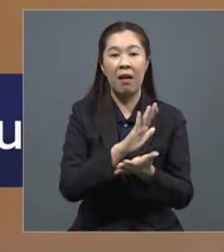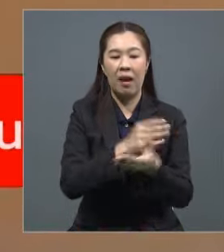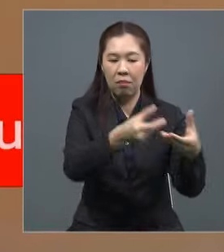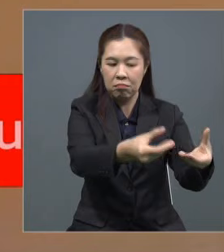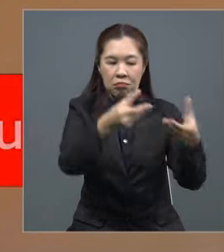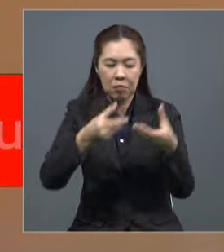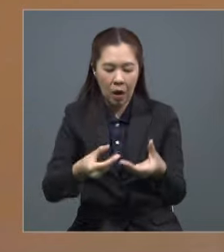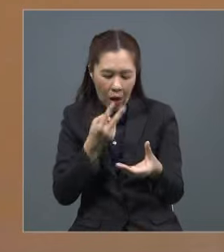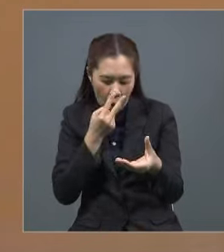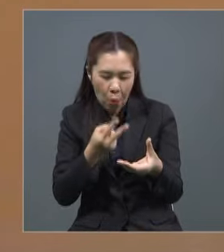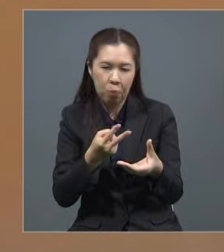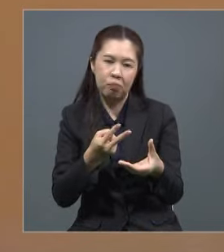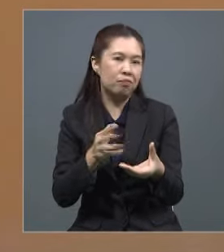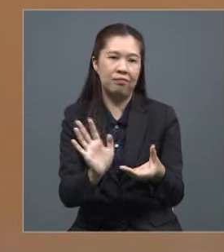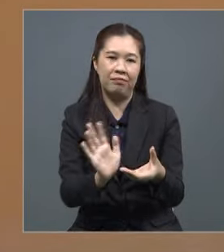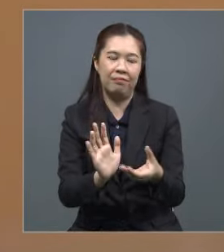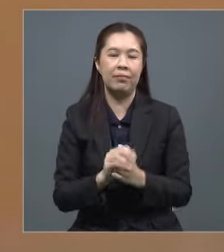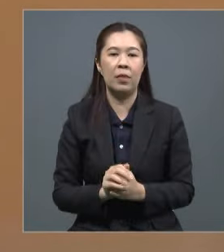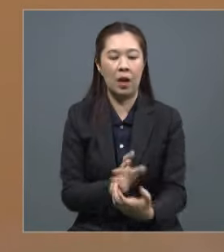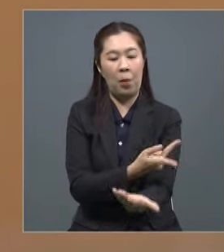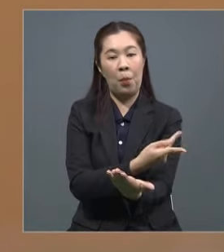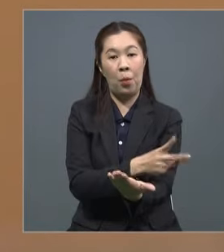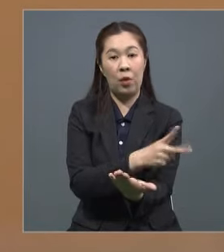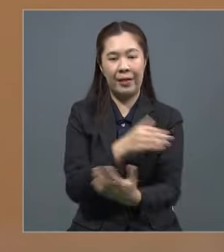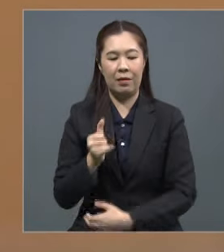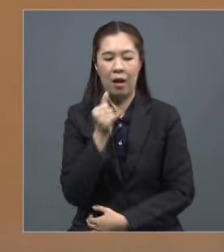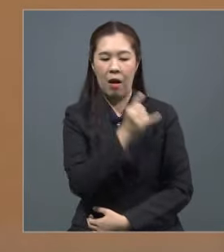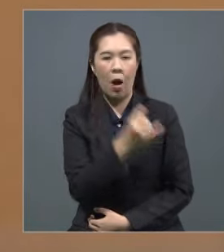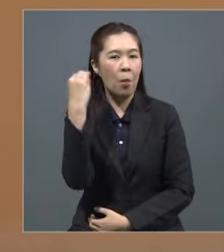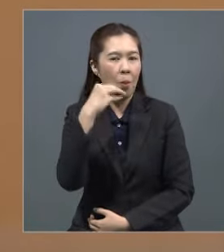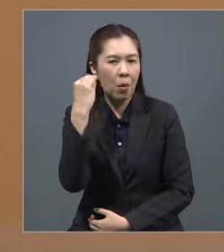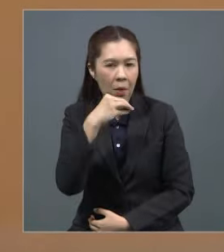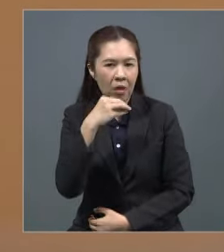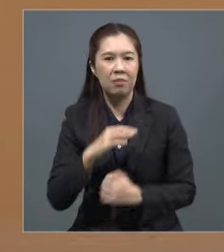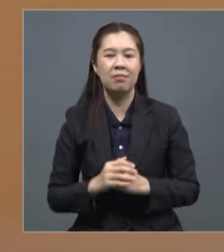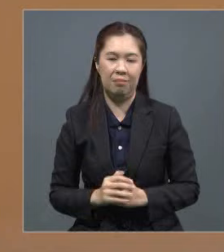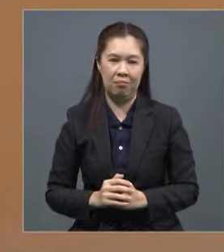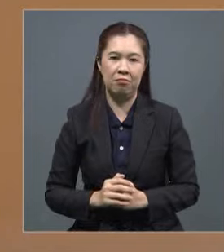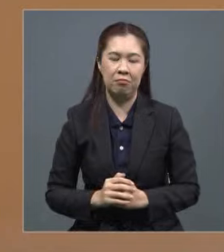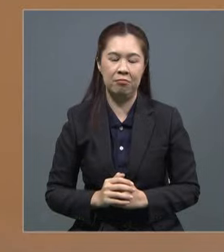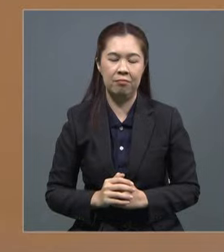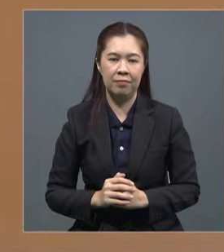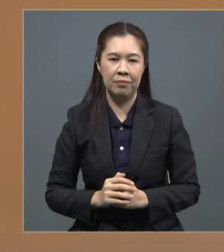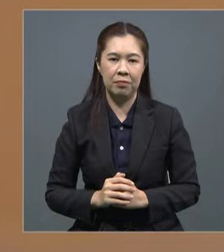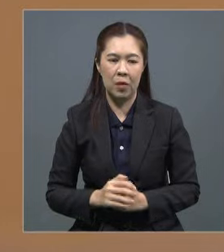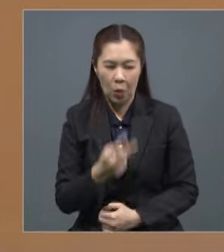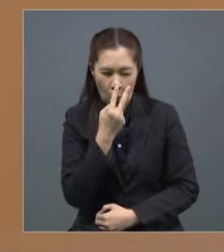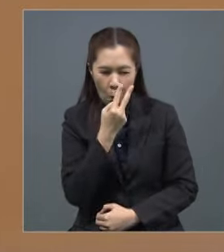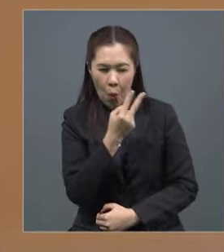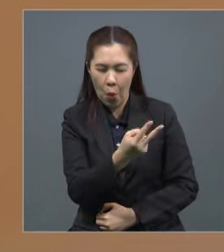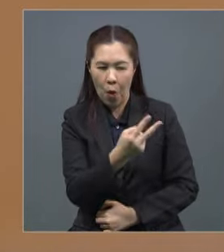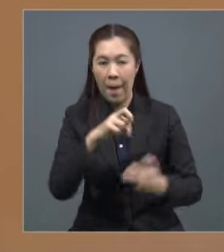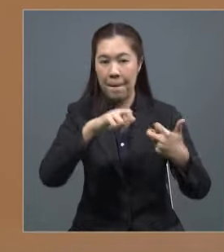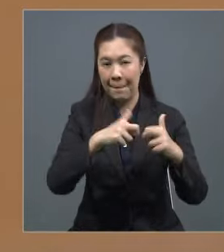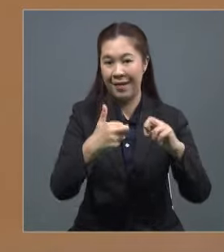ครับอย่างภูเก็ตเนี่ยท่านลงหลายครั้งมากสสก็ไม่ได้เป็นพรรคร่วมรัฐบาลเลยแต่ว่าไปแสดงว่ามองเห็นศักยภาพของภูเก็ตหรือว่า